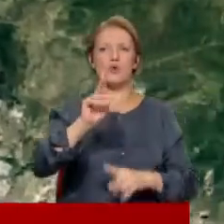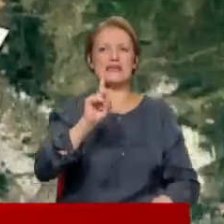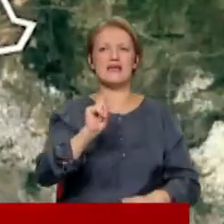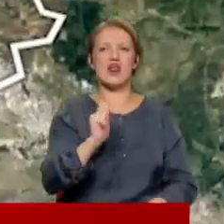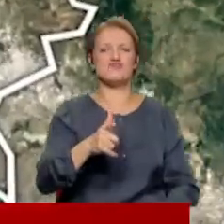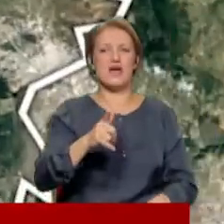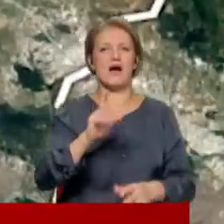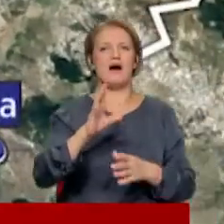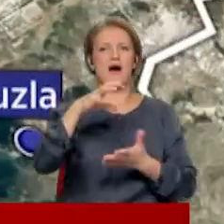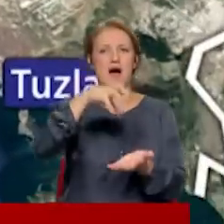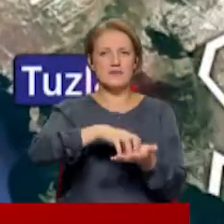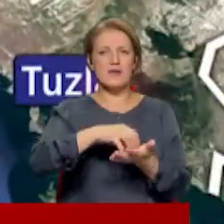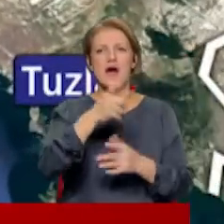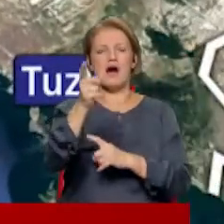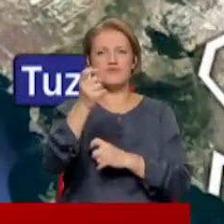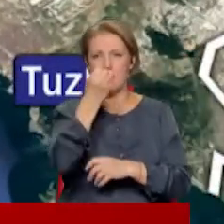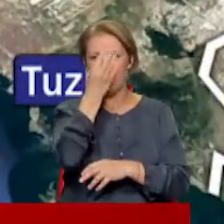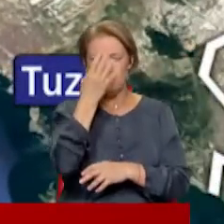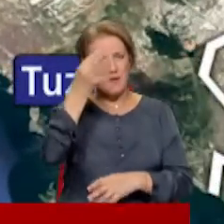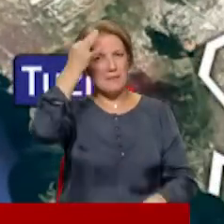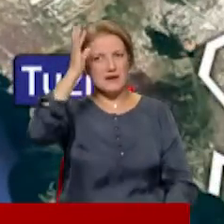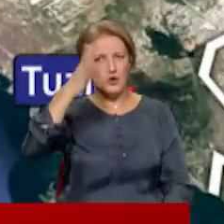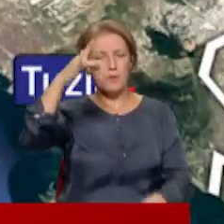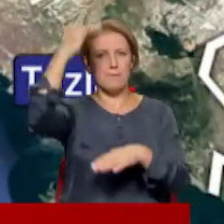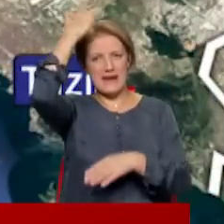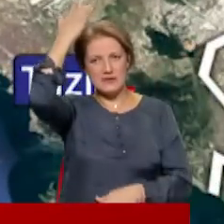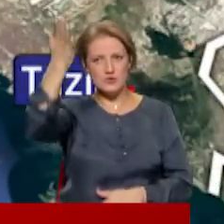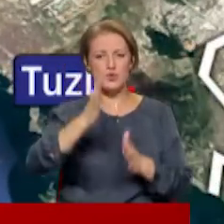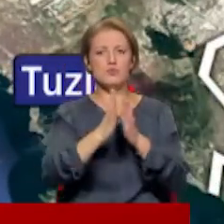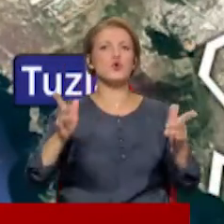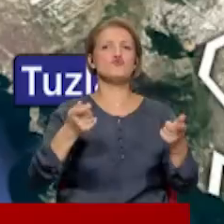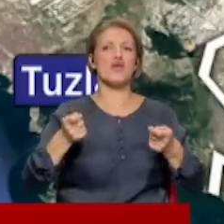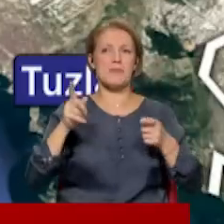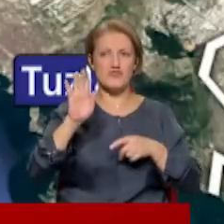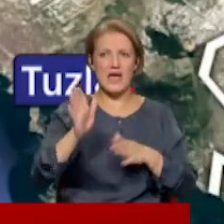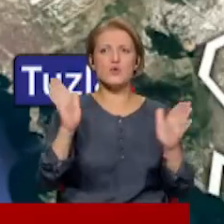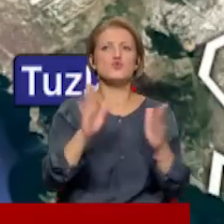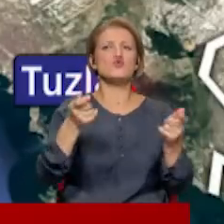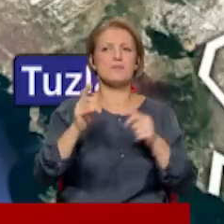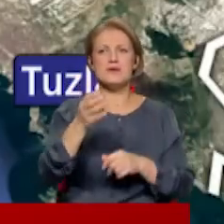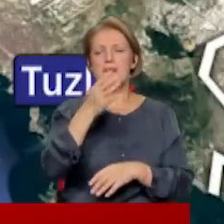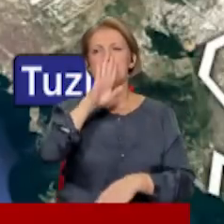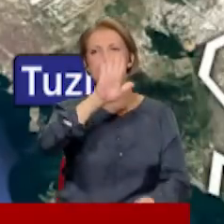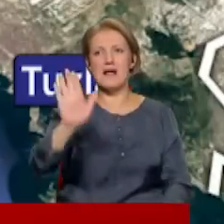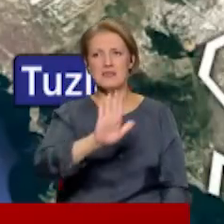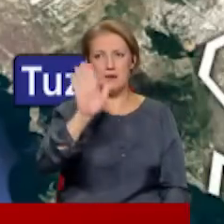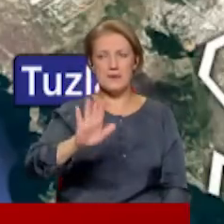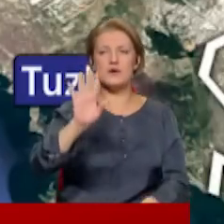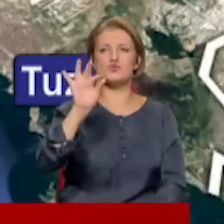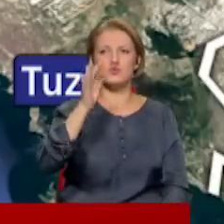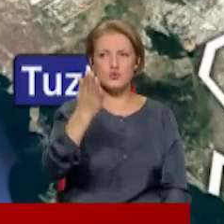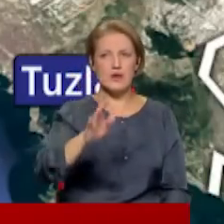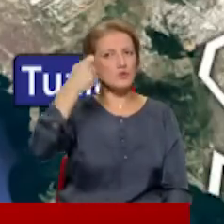ilçesi Adalar, Avcılar, Bahçelievler, Bakırköy, Beylikdüzü, Büyükçekmece, Küçükçekmece, Maltepe,